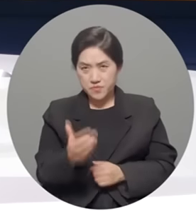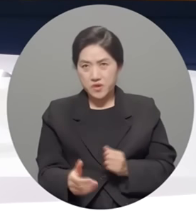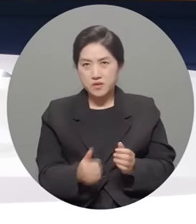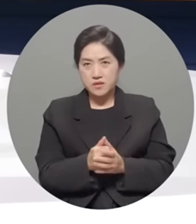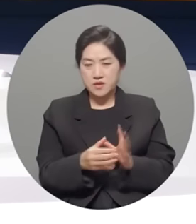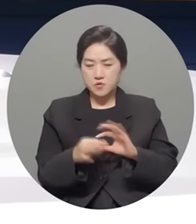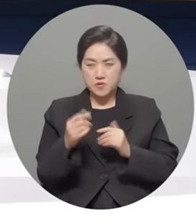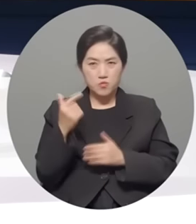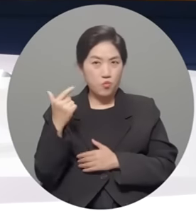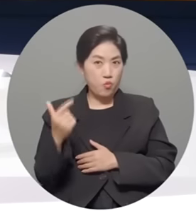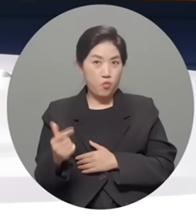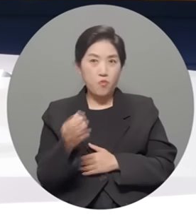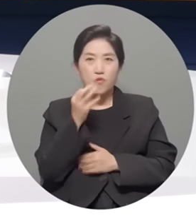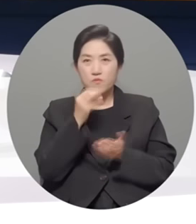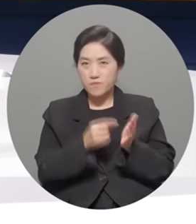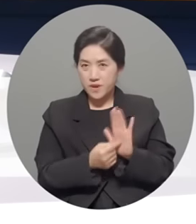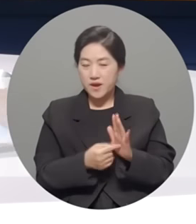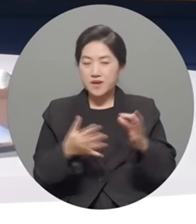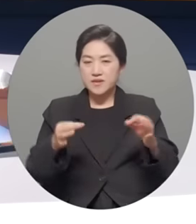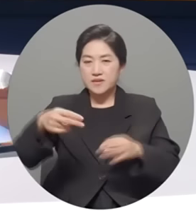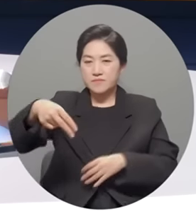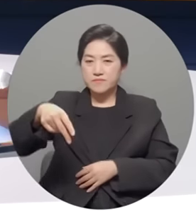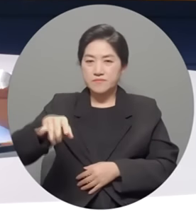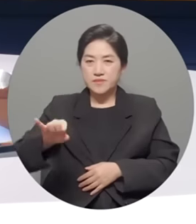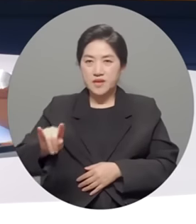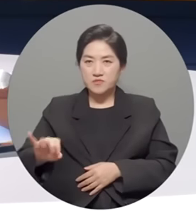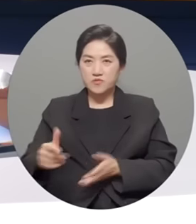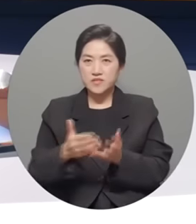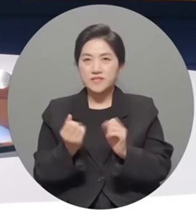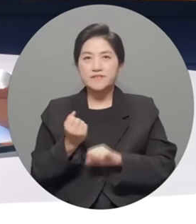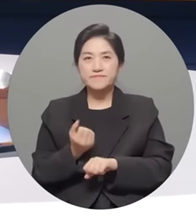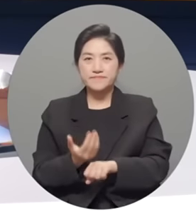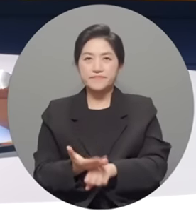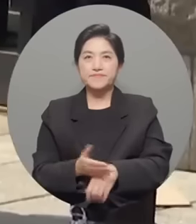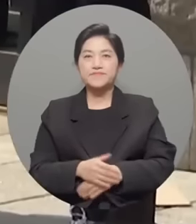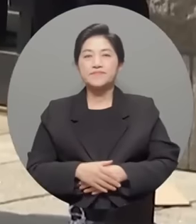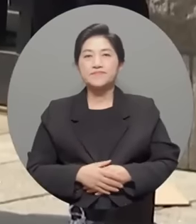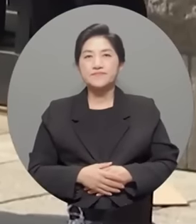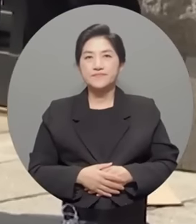높은 관심을 보였습니다. 먼저 김상훈 기자의 보도입니다.